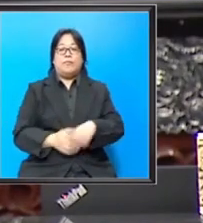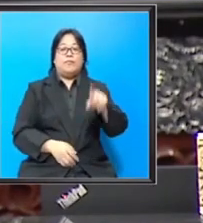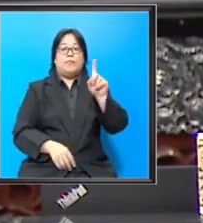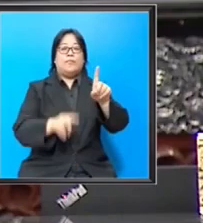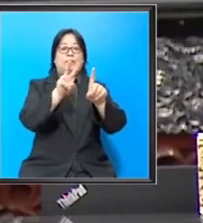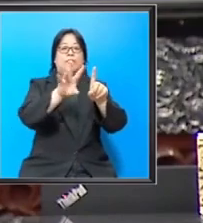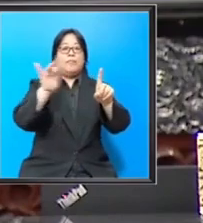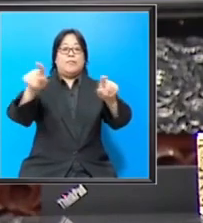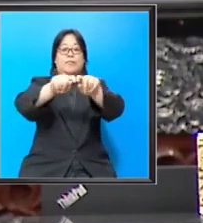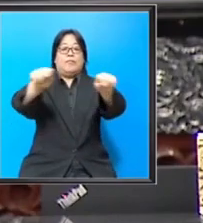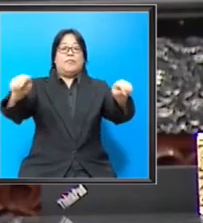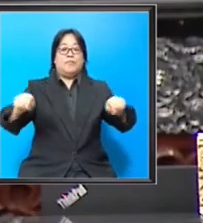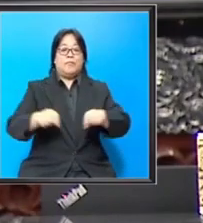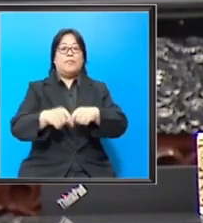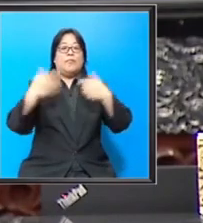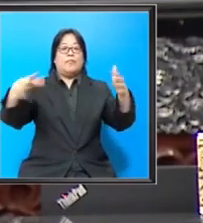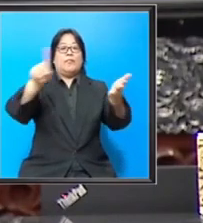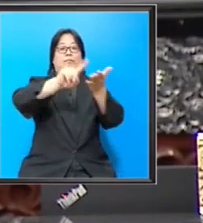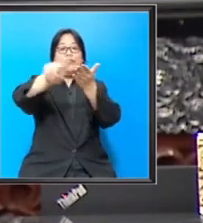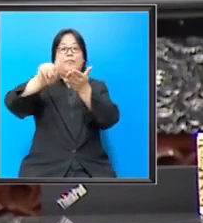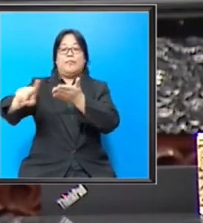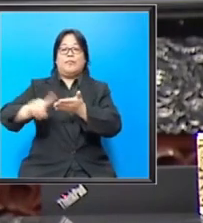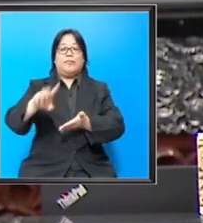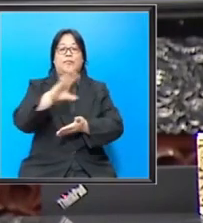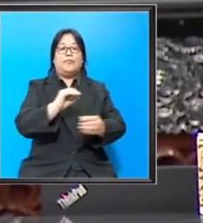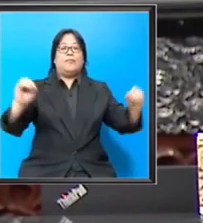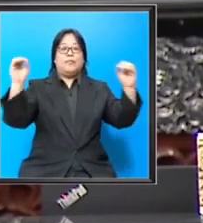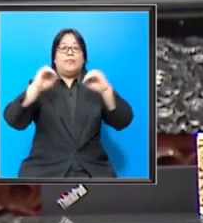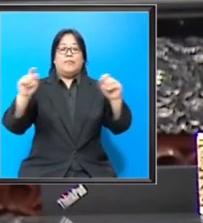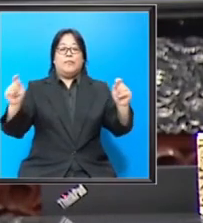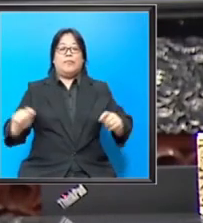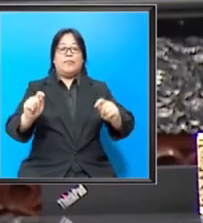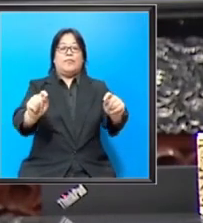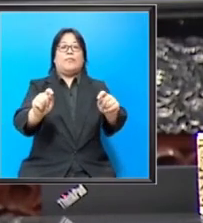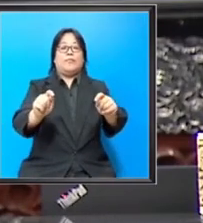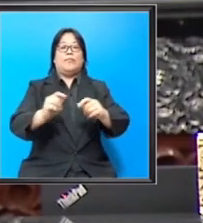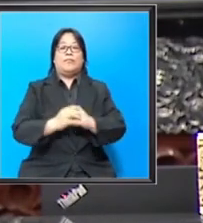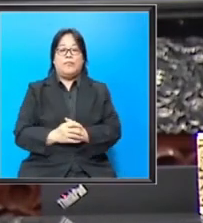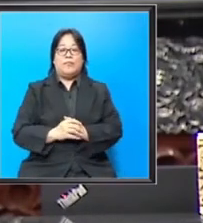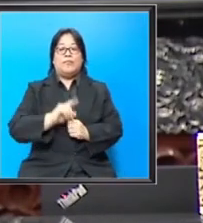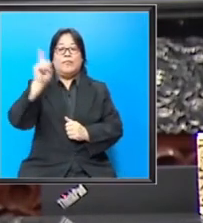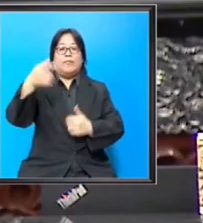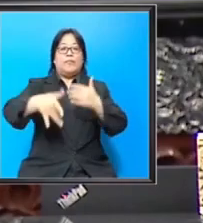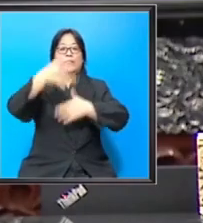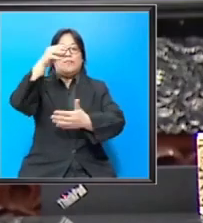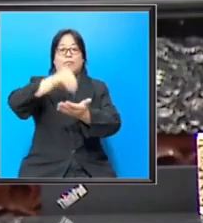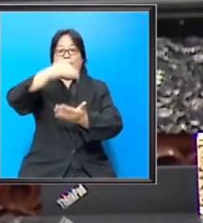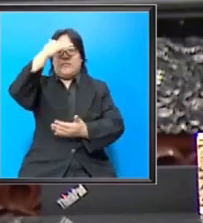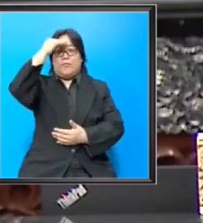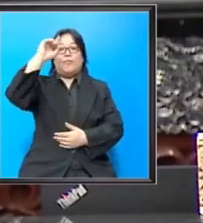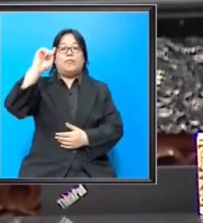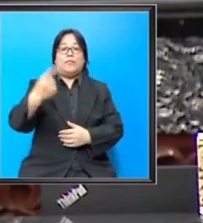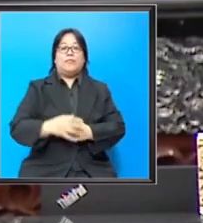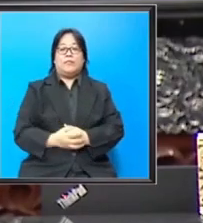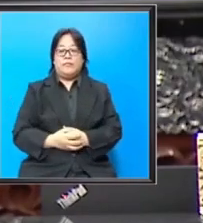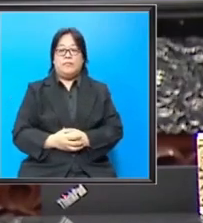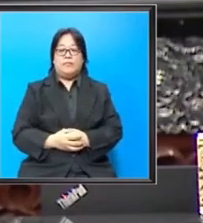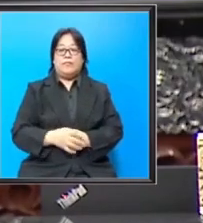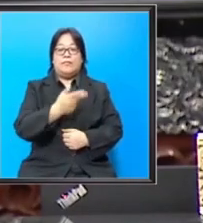128 premysis telah diperiksa dan Tiada tidak kan Keys diambil selain kwal 7odo